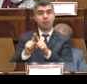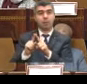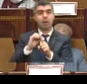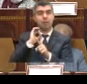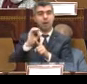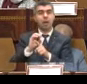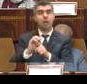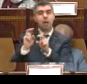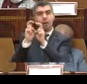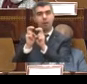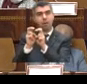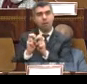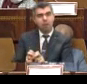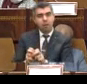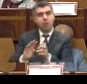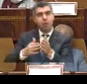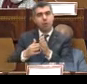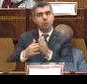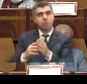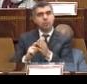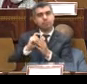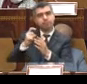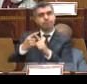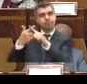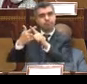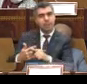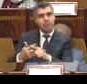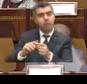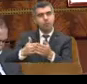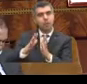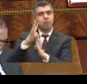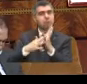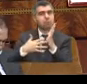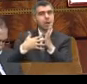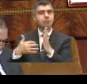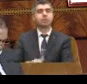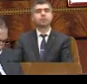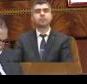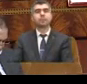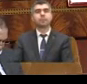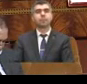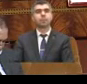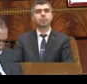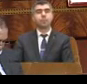المداخيل ومراجعة الأولويات والبرامج، خاصة وأننا على